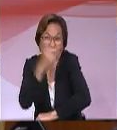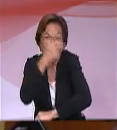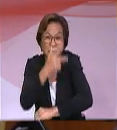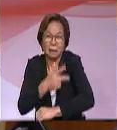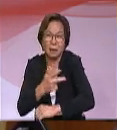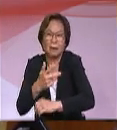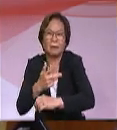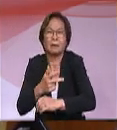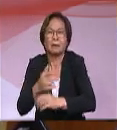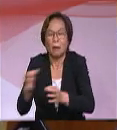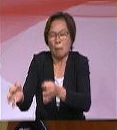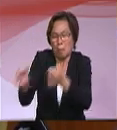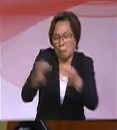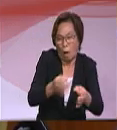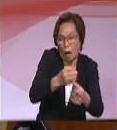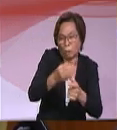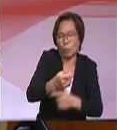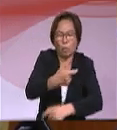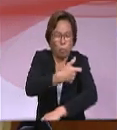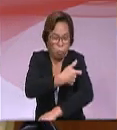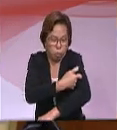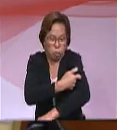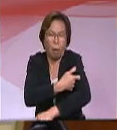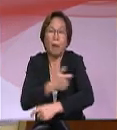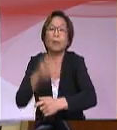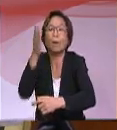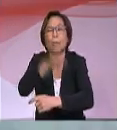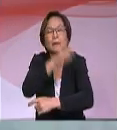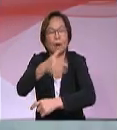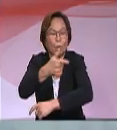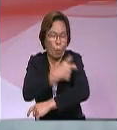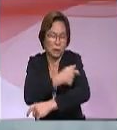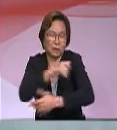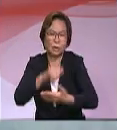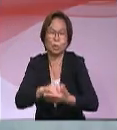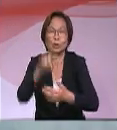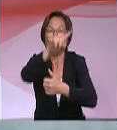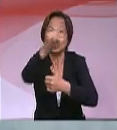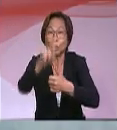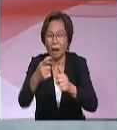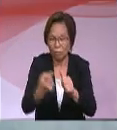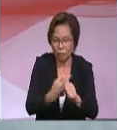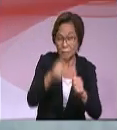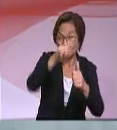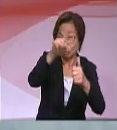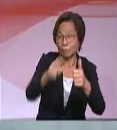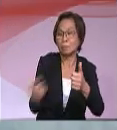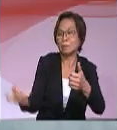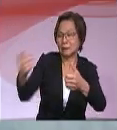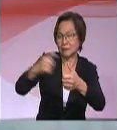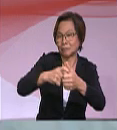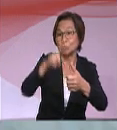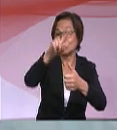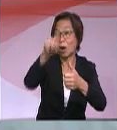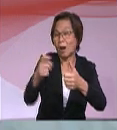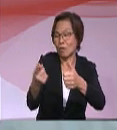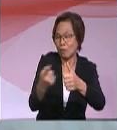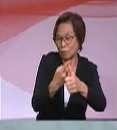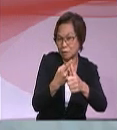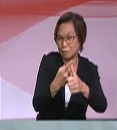menangguh atau membatalkan pengambilan vaksin itu? Terima kasih Tan Sri. Terima kasih. Jadi soalan pertama ialah mengenai